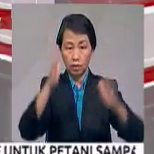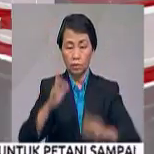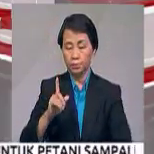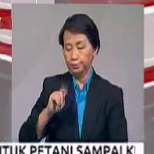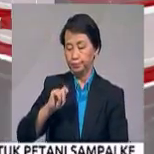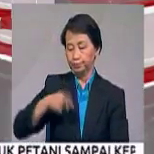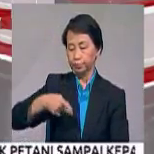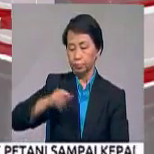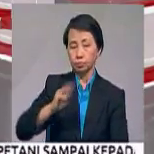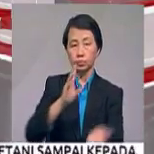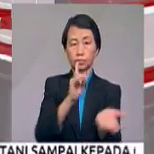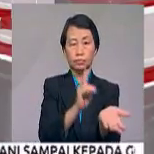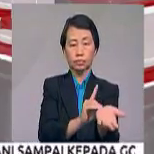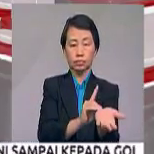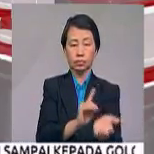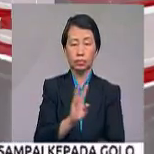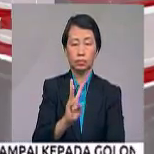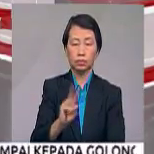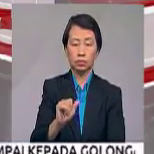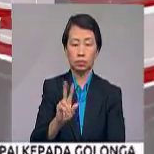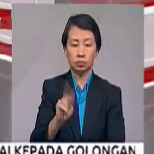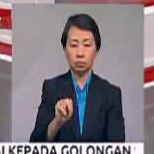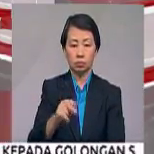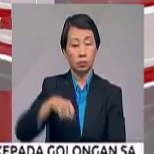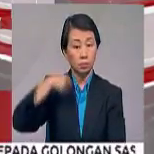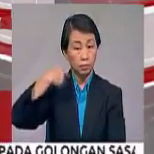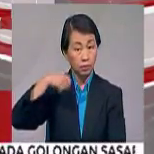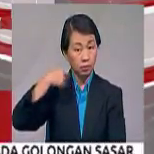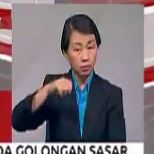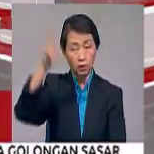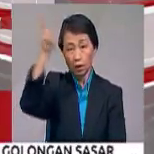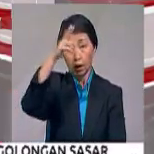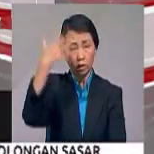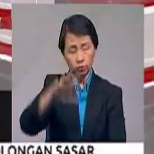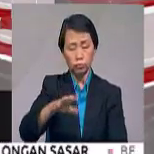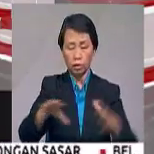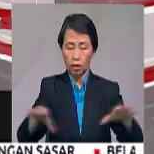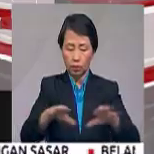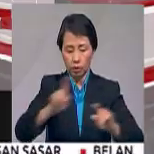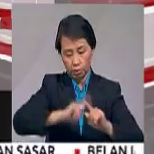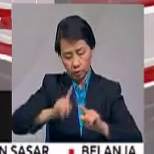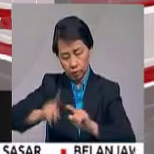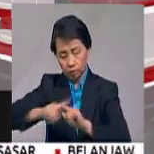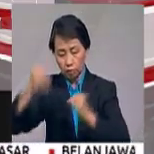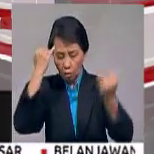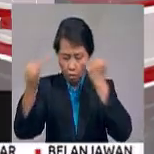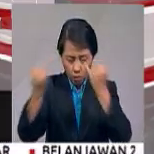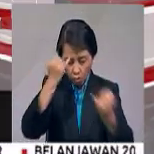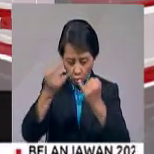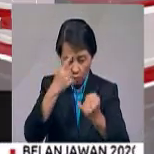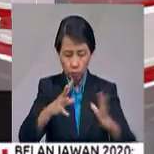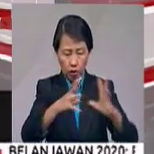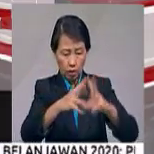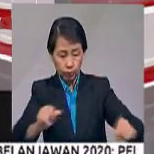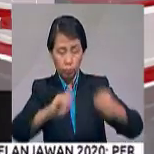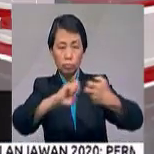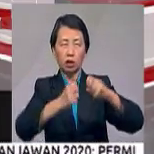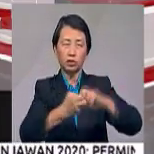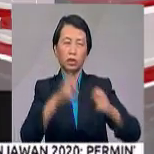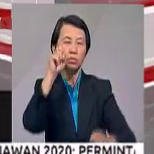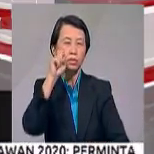Perdana Menteri Datuk Seri Dr. Wan Azizah Wan Ismail, kerajaan telah melaksanakan pelbagai inisiatif untuk menangani masalah